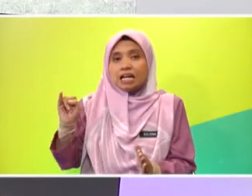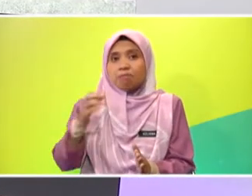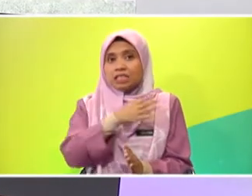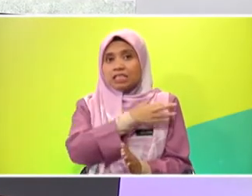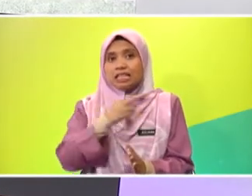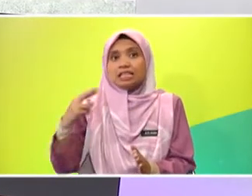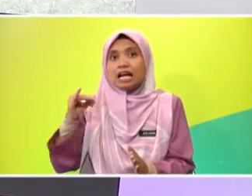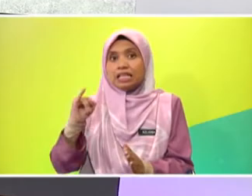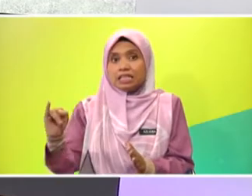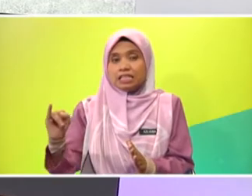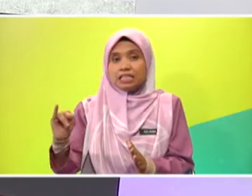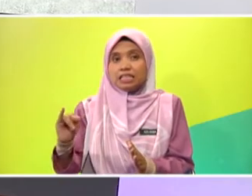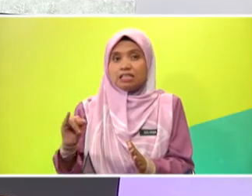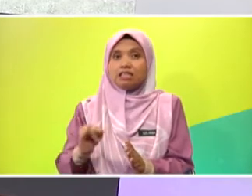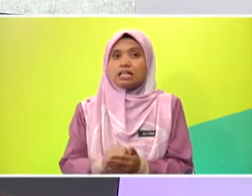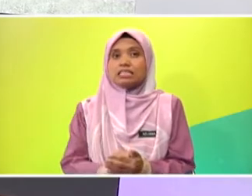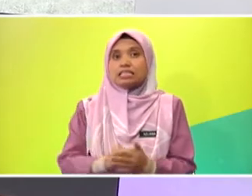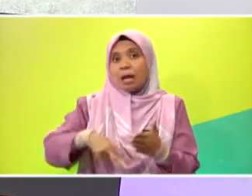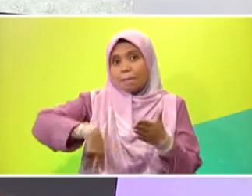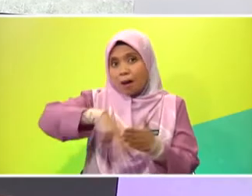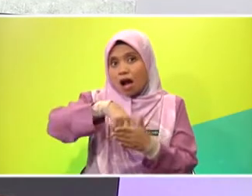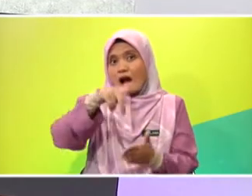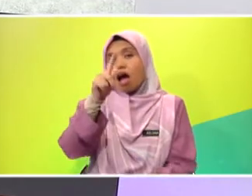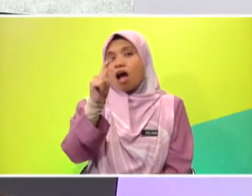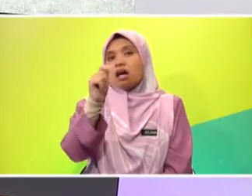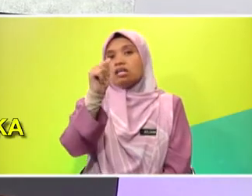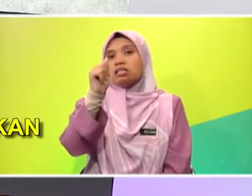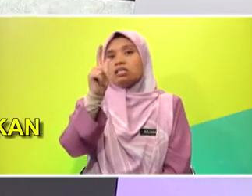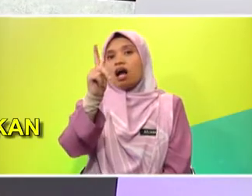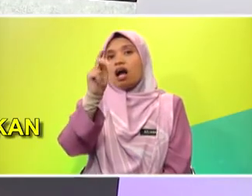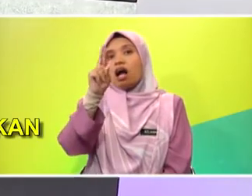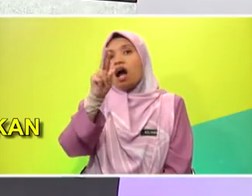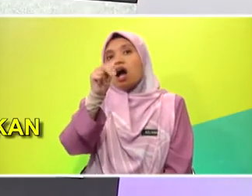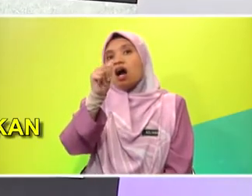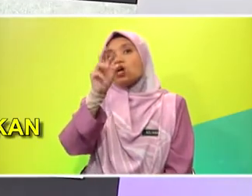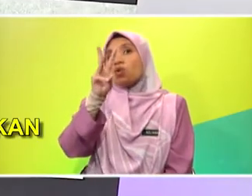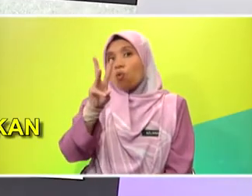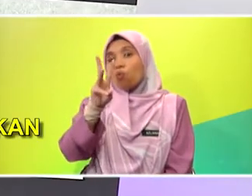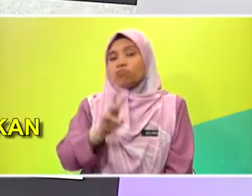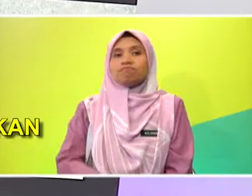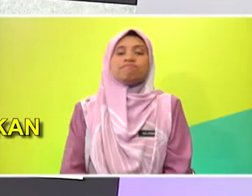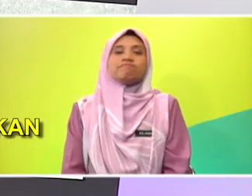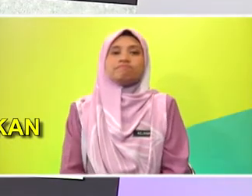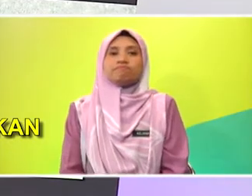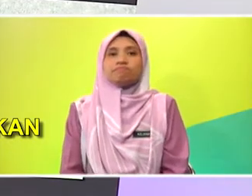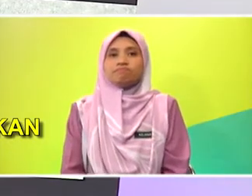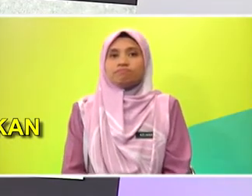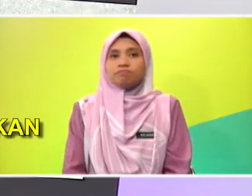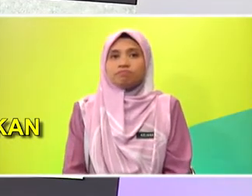coba susun untuk yang kayak ketika Iya Citeureup susun Wow cabaye